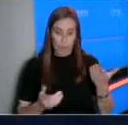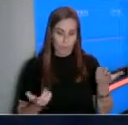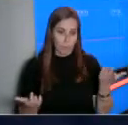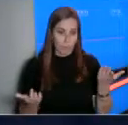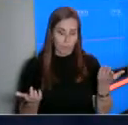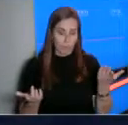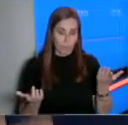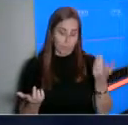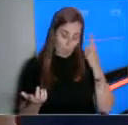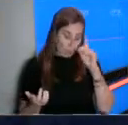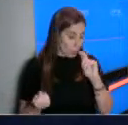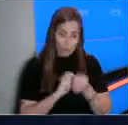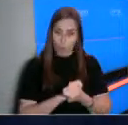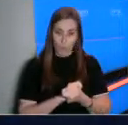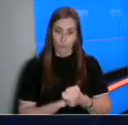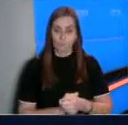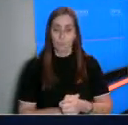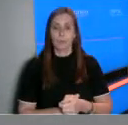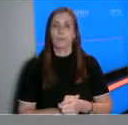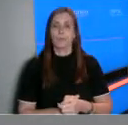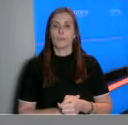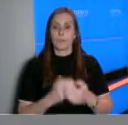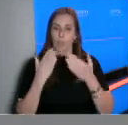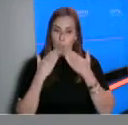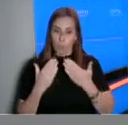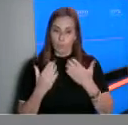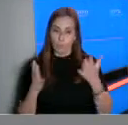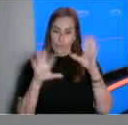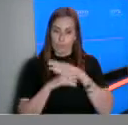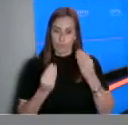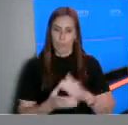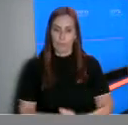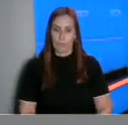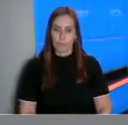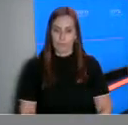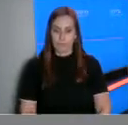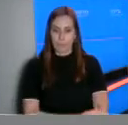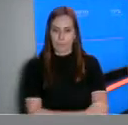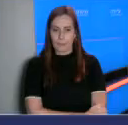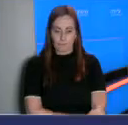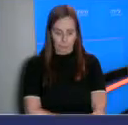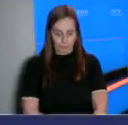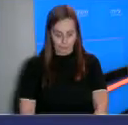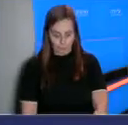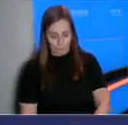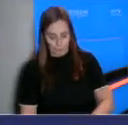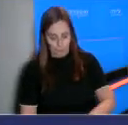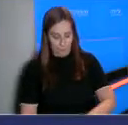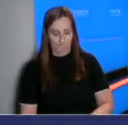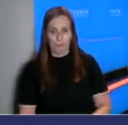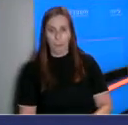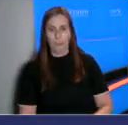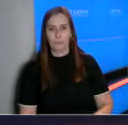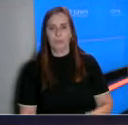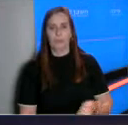העניין, לא יודע, לשנות. יעל דבירי, ציסמאו, תודה רבה לך, שיהיה לך ערב טוב. תודה לך, תודה. אני, כן, כמה